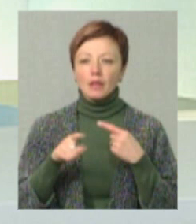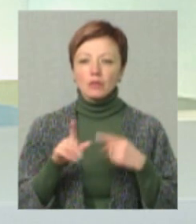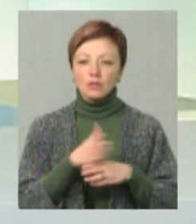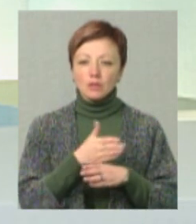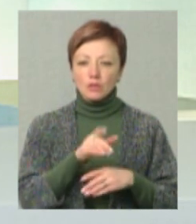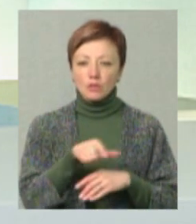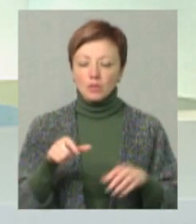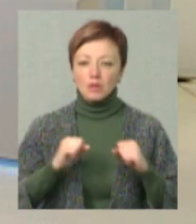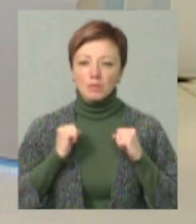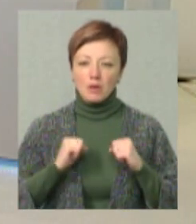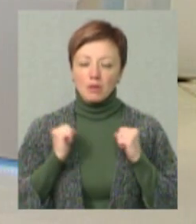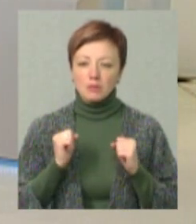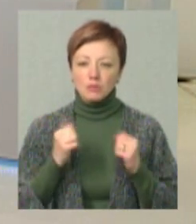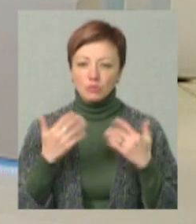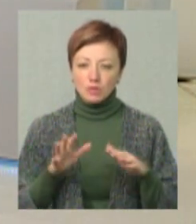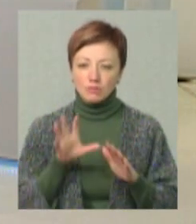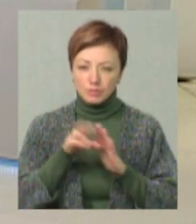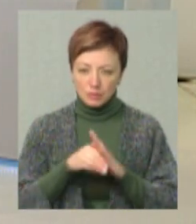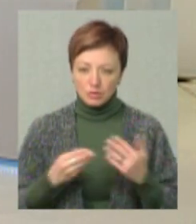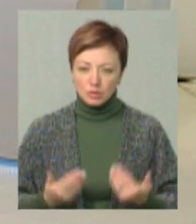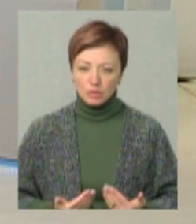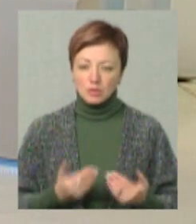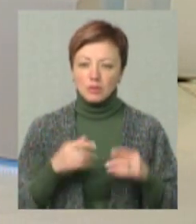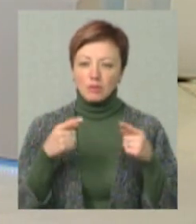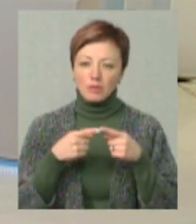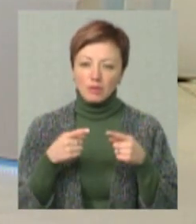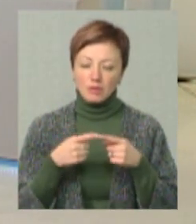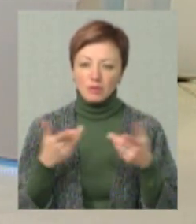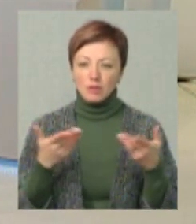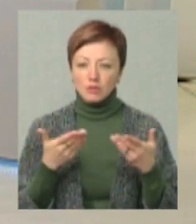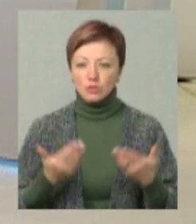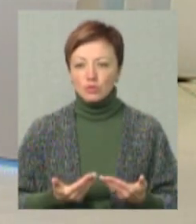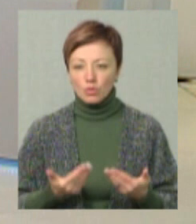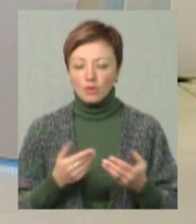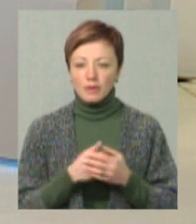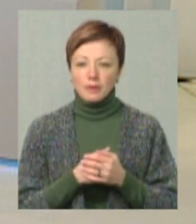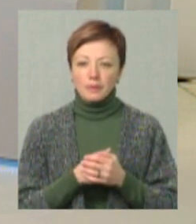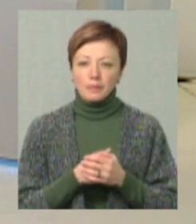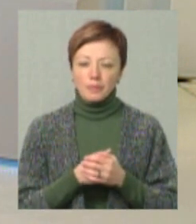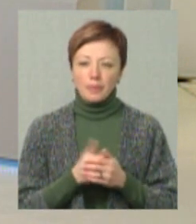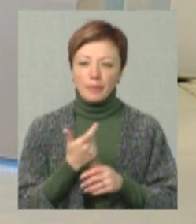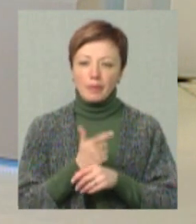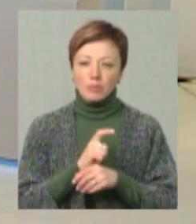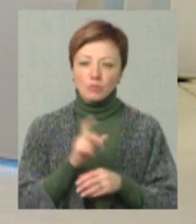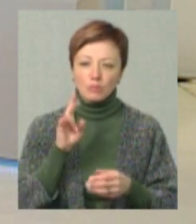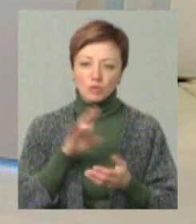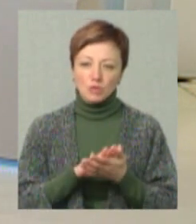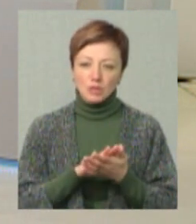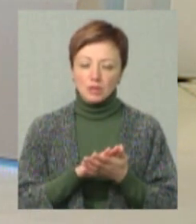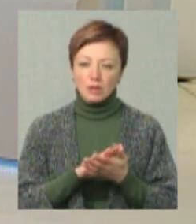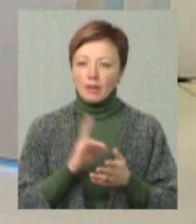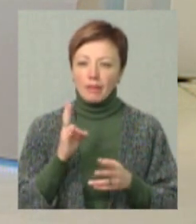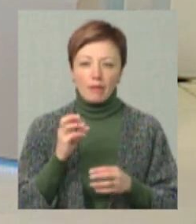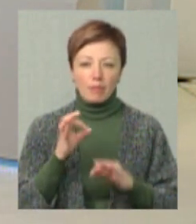інша частина людей намагалася вже облаштуватися, намагалася зняти якесь житло більш постійне,